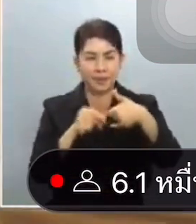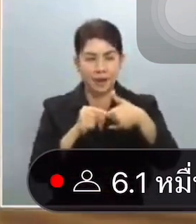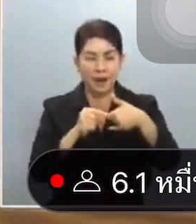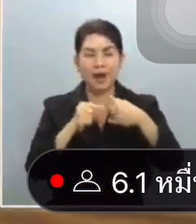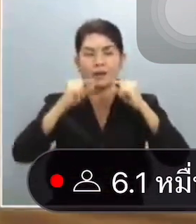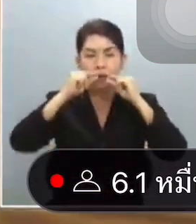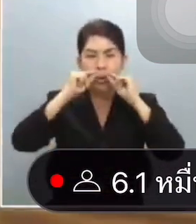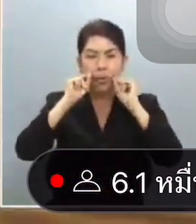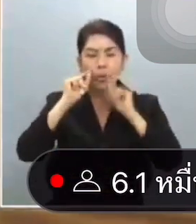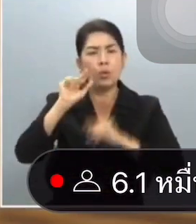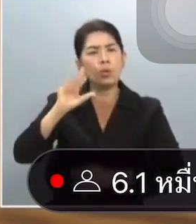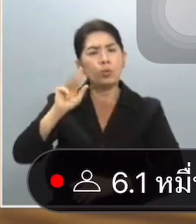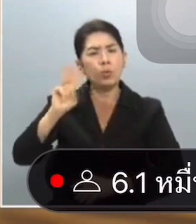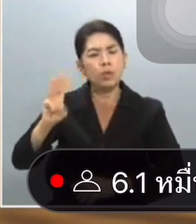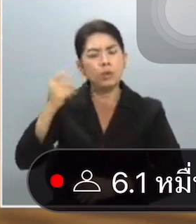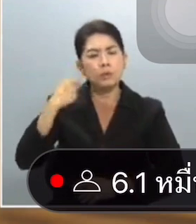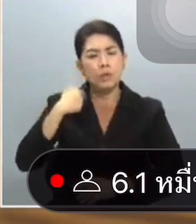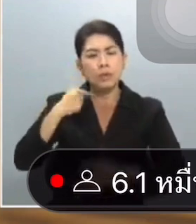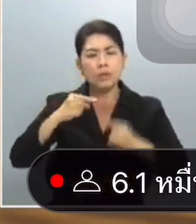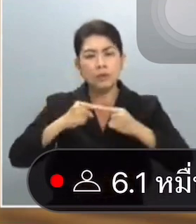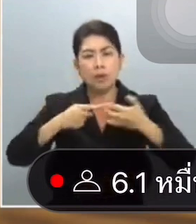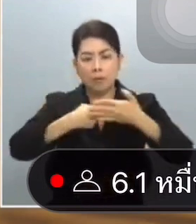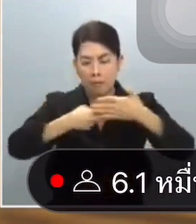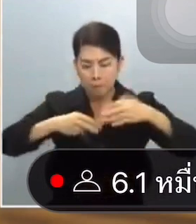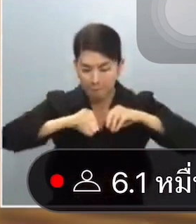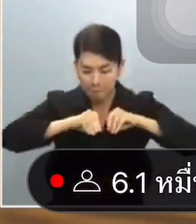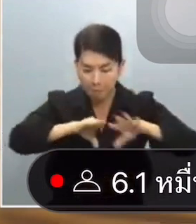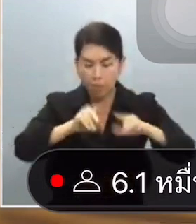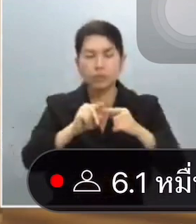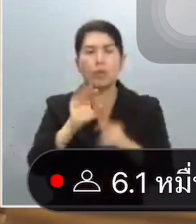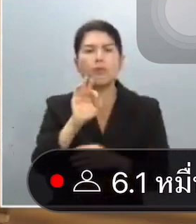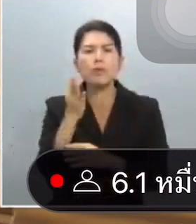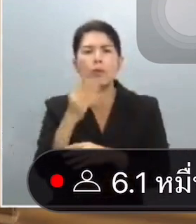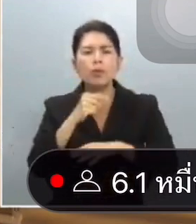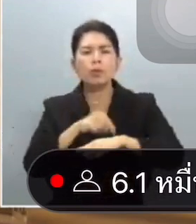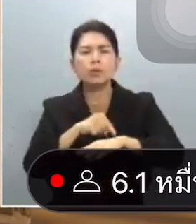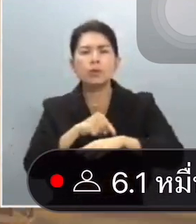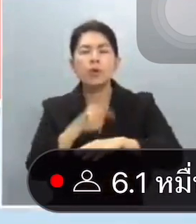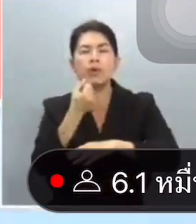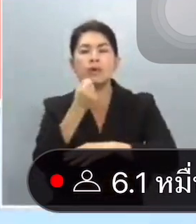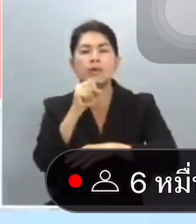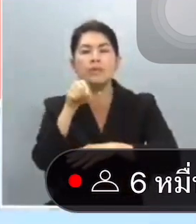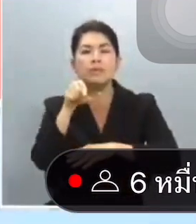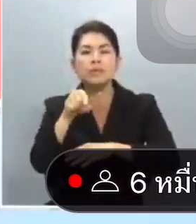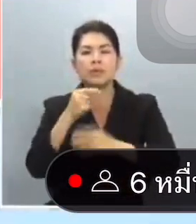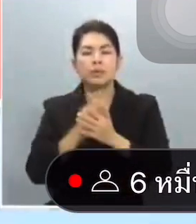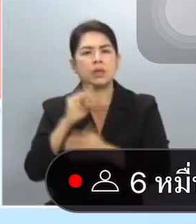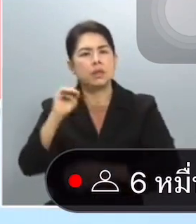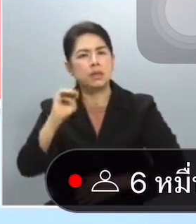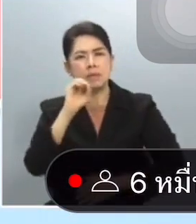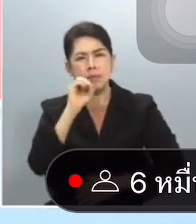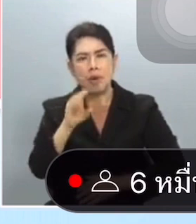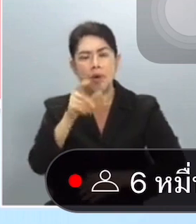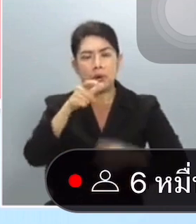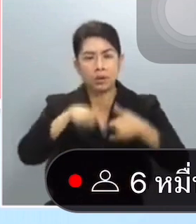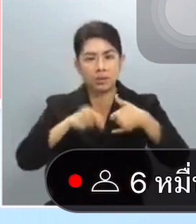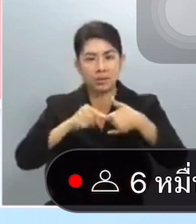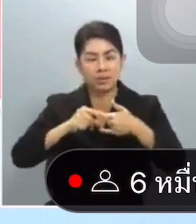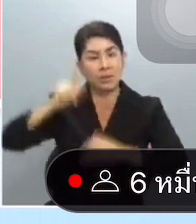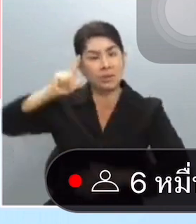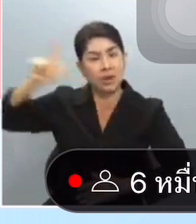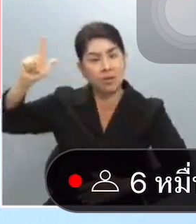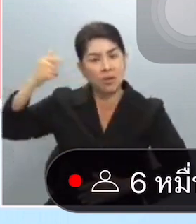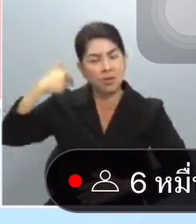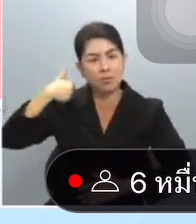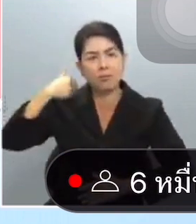Facebookค่ะอยู่ดีๆกลางดึกเลยนะคะ 4ทุ่ม 10นาทีโพสต์ว่าเกมพลิกทักษิณถอยยกเลิกกลับไทย